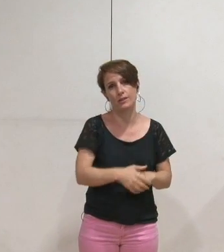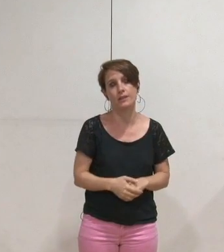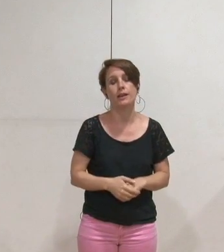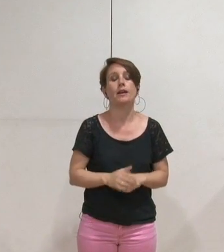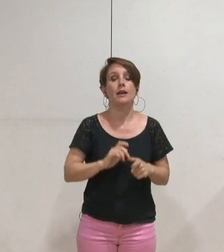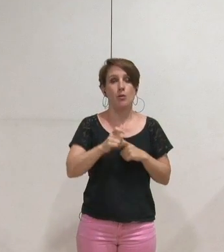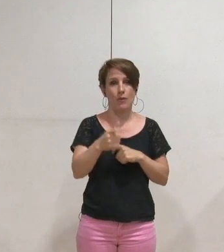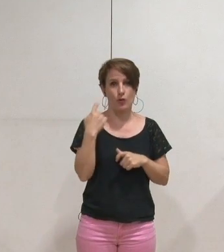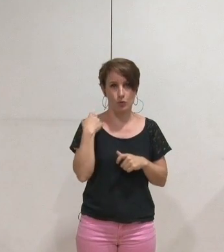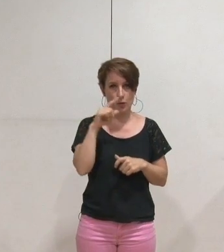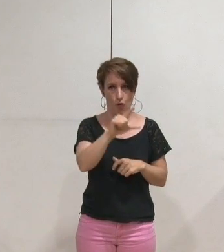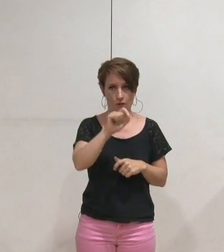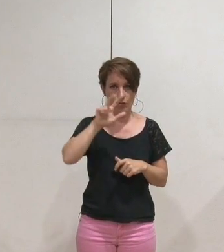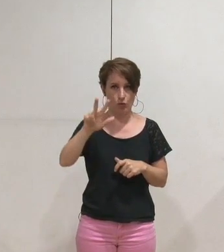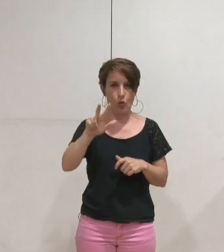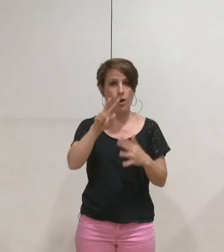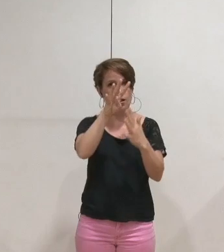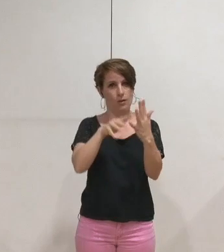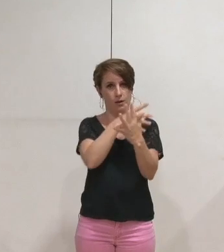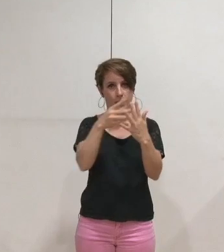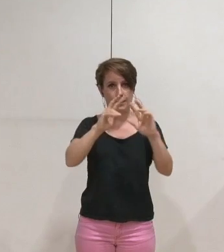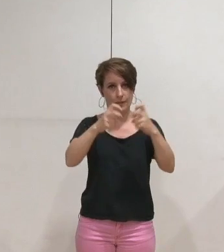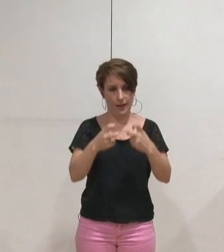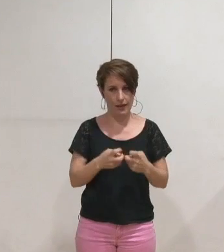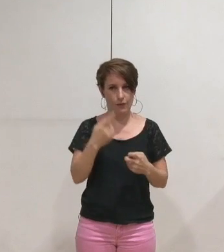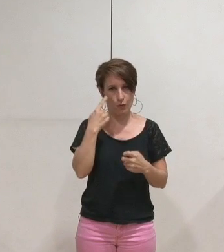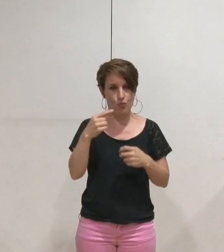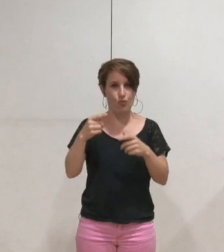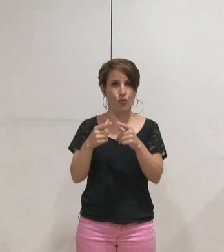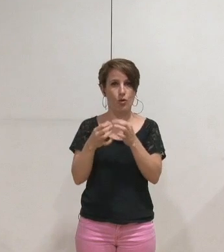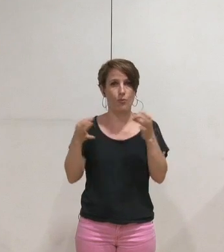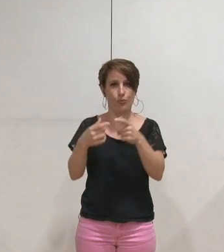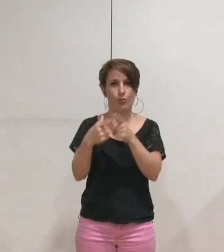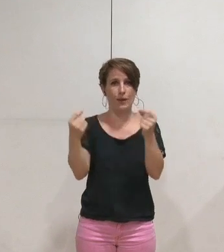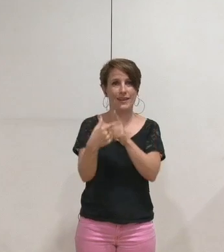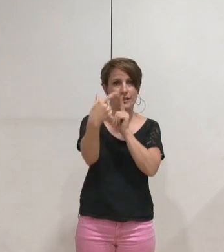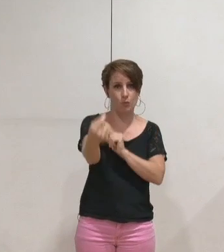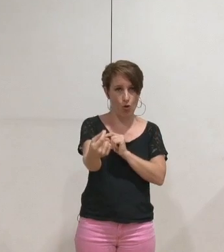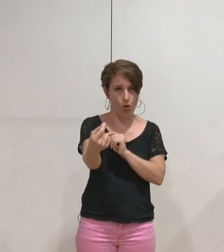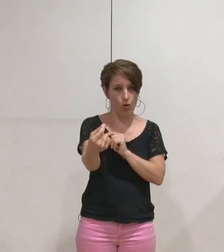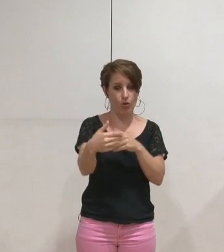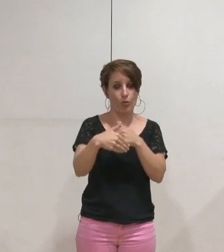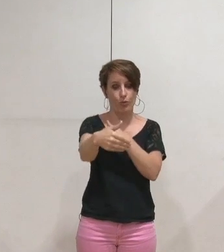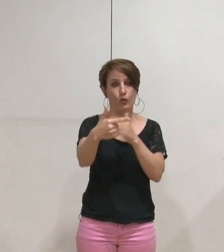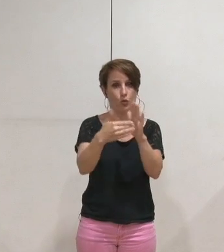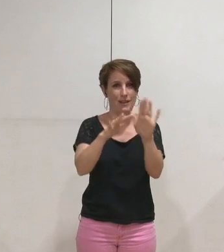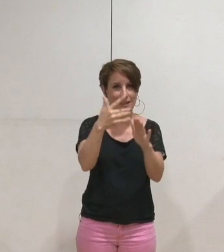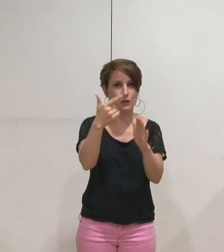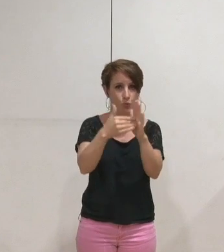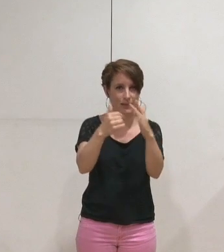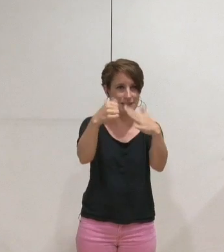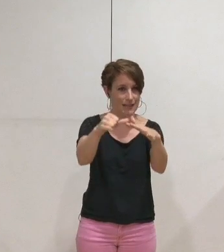23 porte sur la grille tarifaire pour la saison 2015-216 du Palais des Sports pierre mandz France il y a